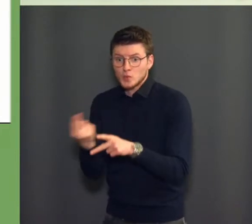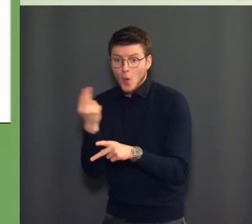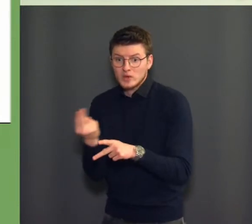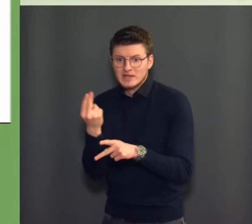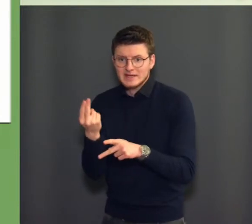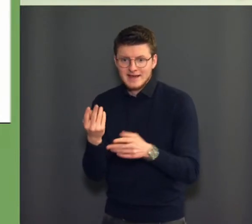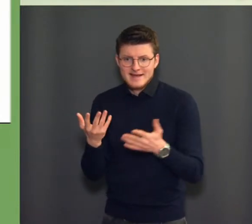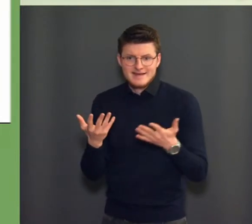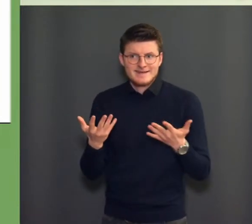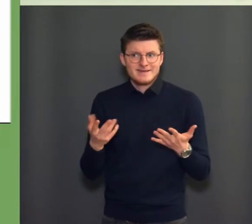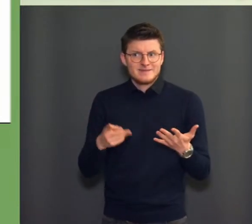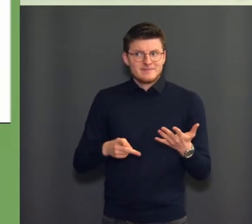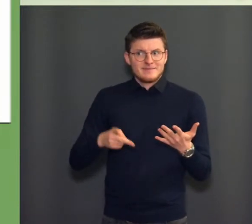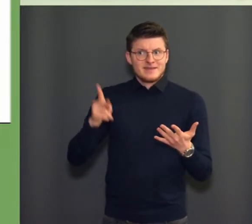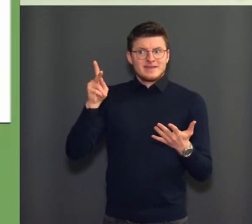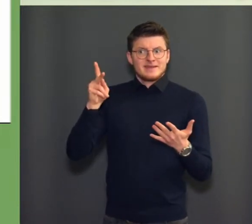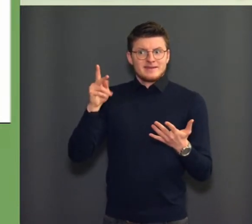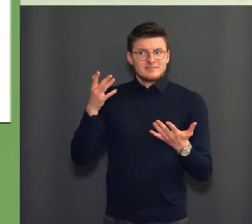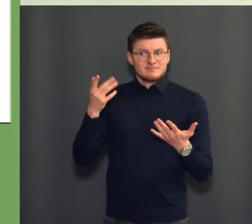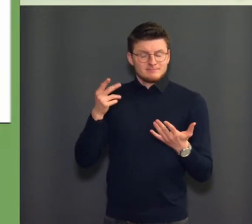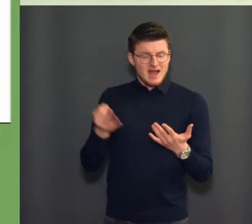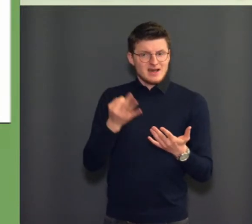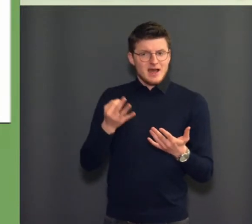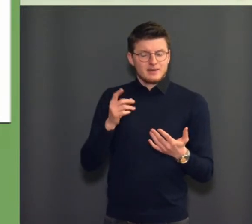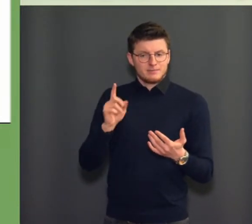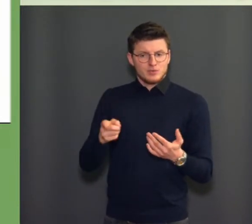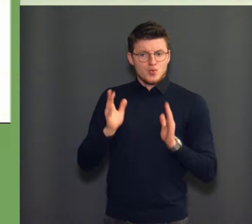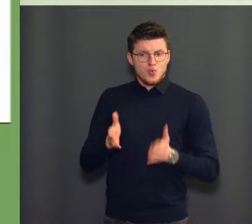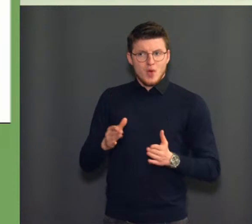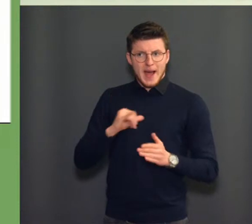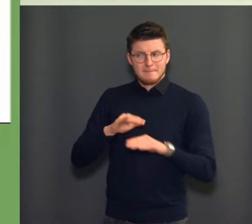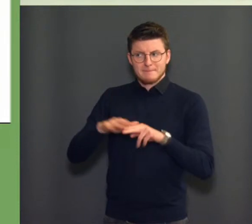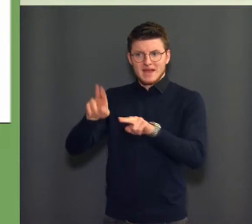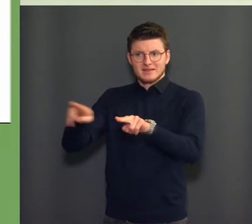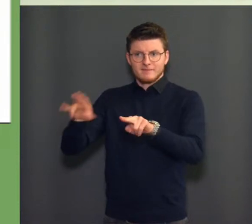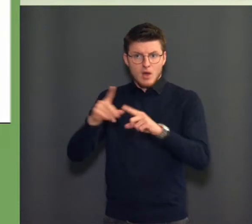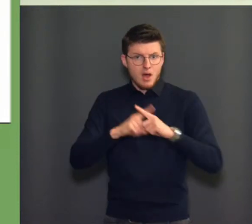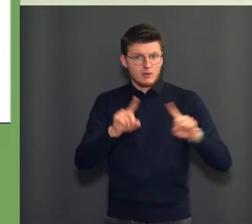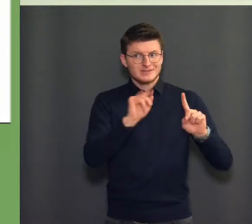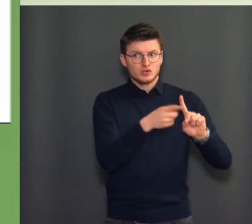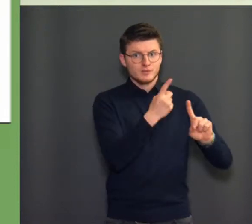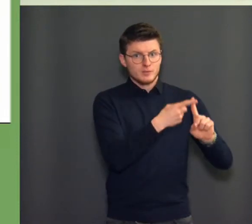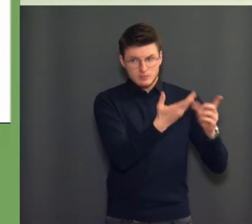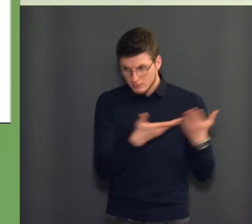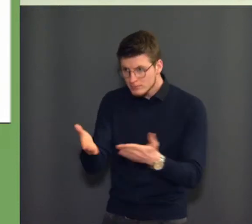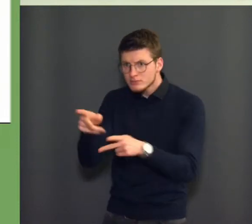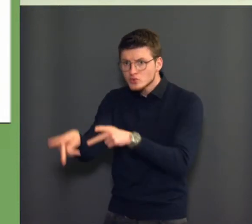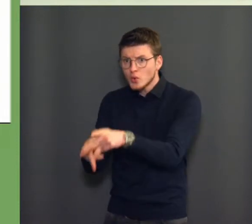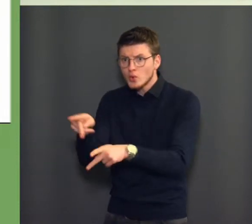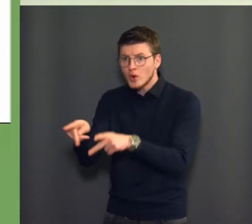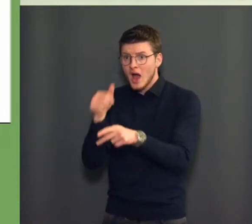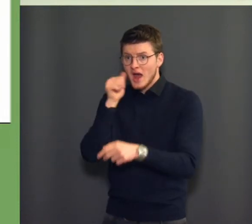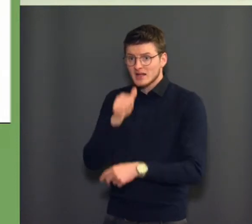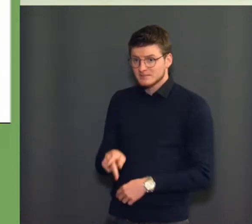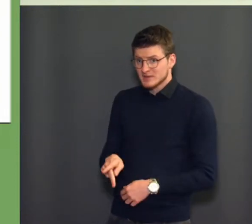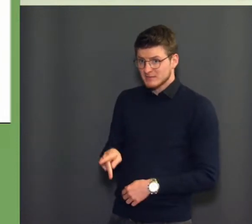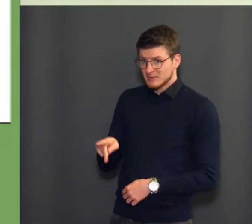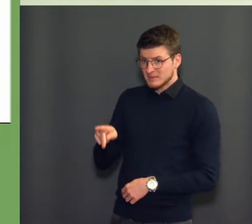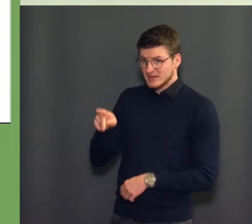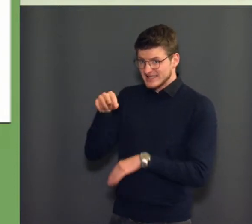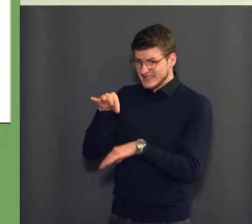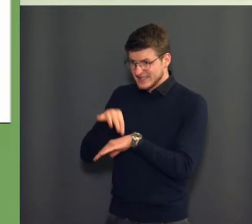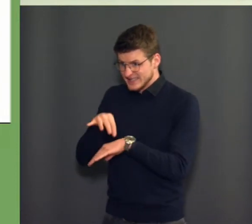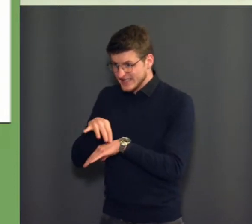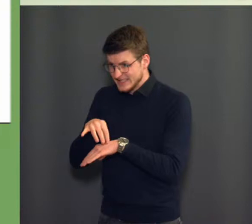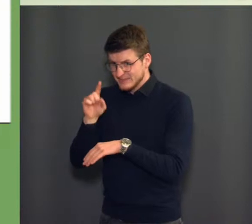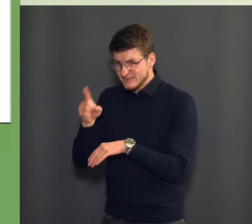Dit betekent wel dat als het aantal patiënten nog toeneemt in de komende dagen, dat er extra bedden moeten gecreëerd worden en dat die patiënten